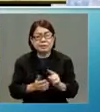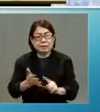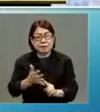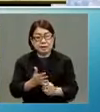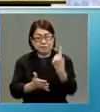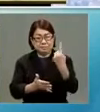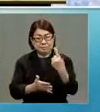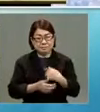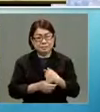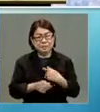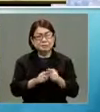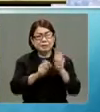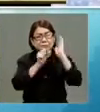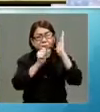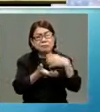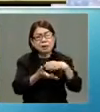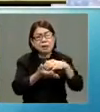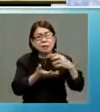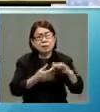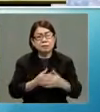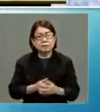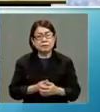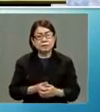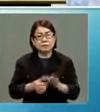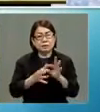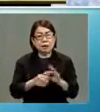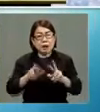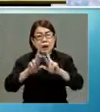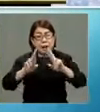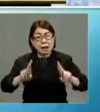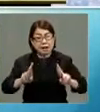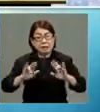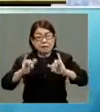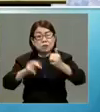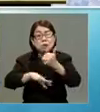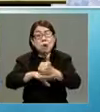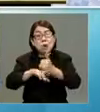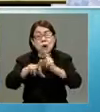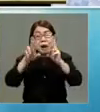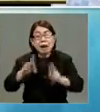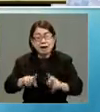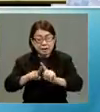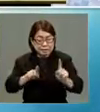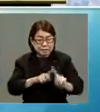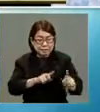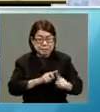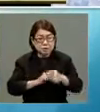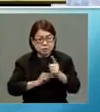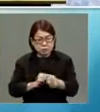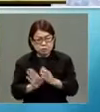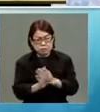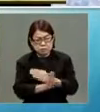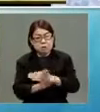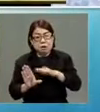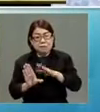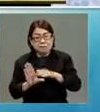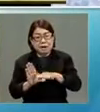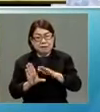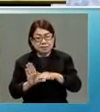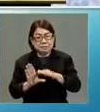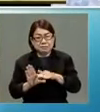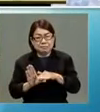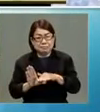ที่เราได้ประชาสัมพันธ์ไปแล้วนะครับก็คือขั้นตอนของผู้ประกอบการนะครับผู้ประกอบการก็ต้องลงทะเบียนครับลงทะเบียน